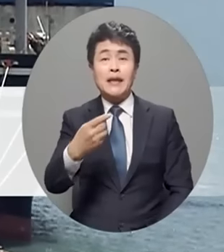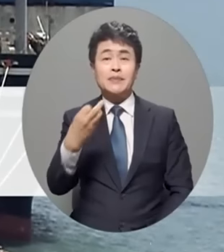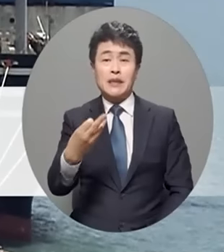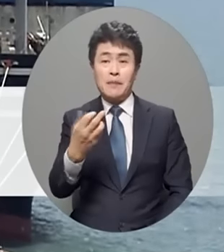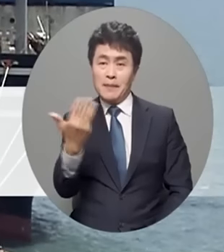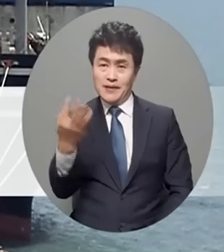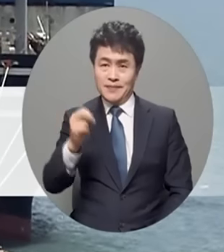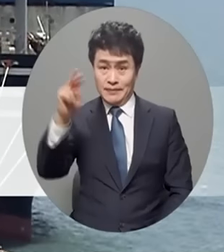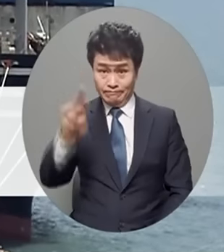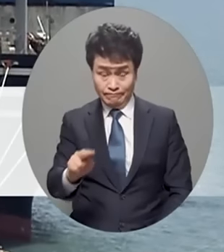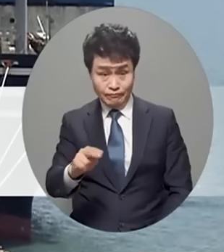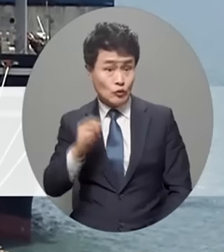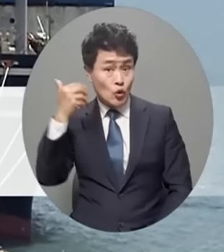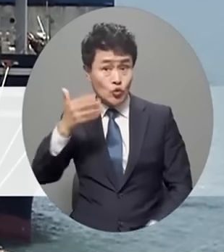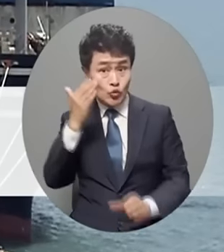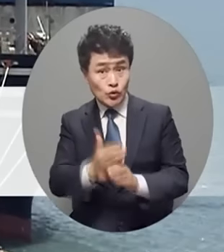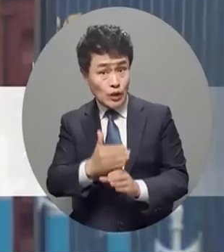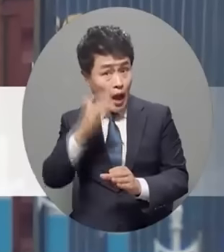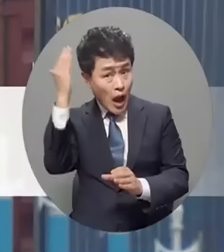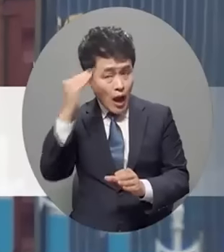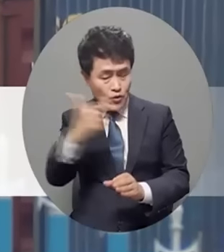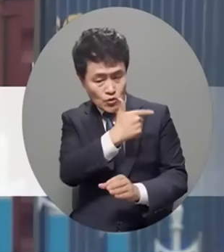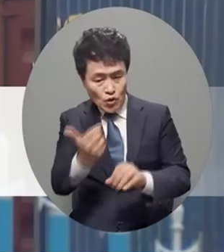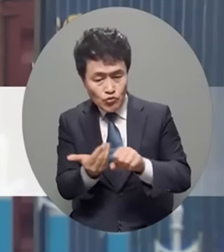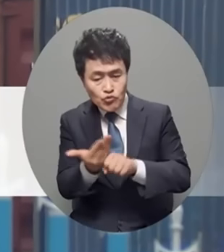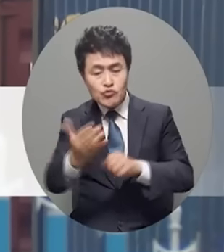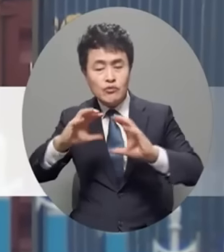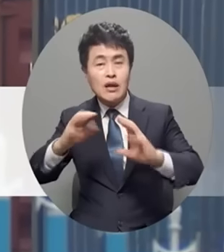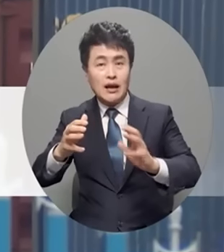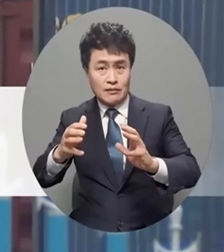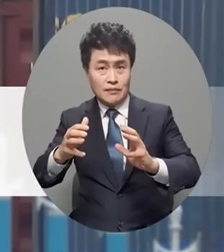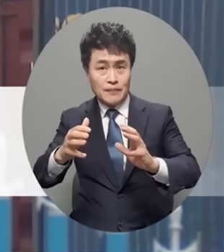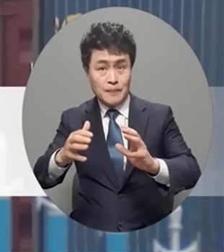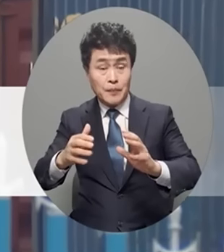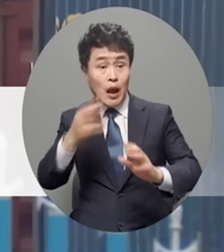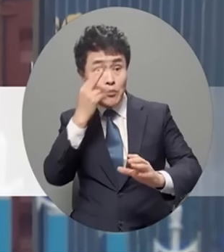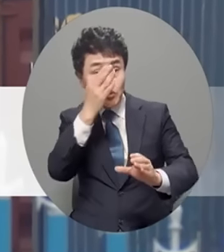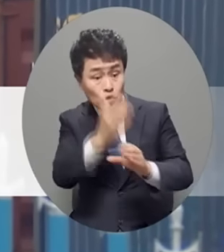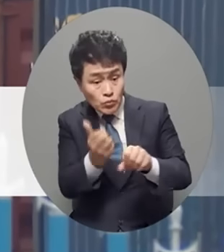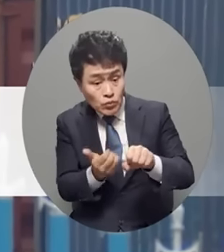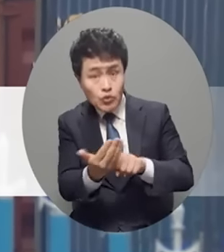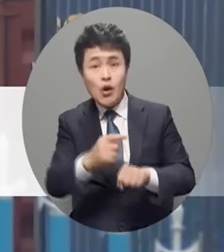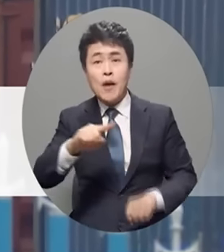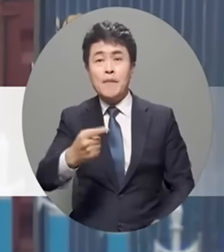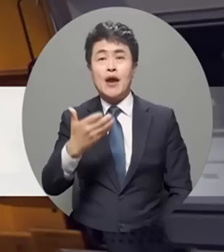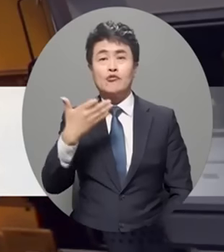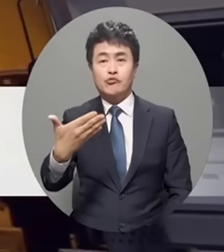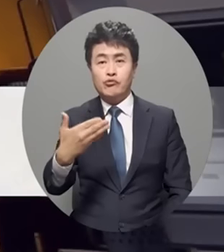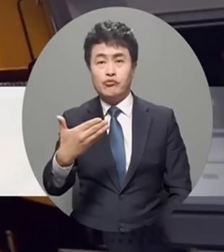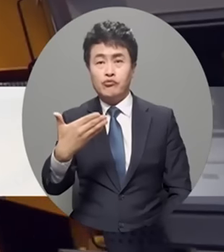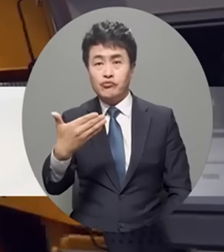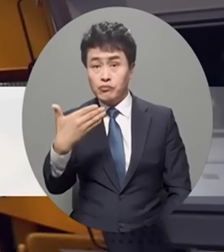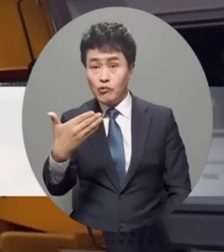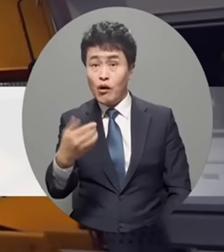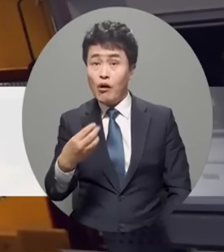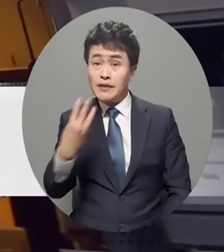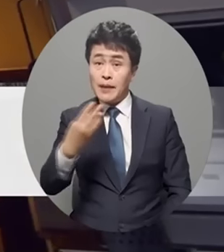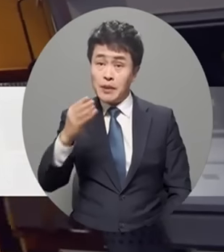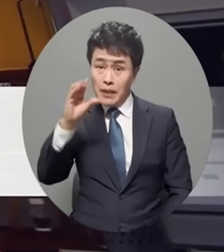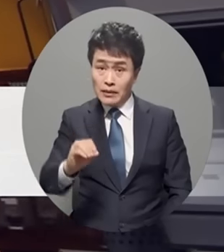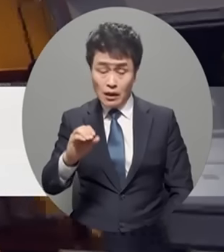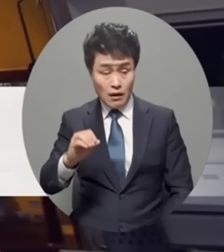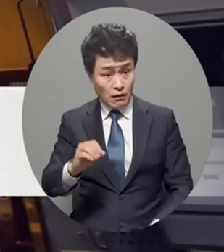달러를 기록해 중국이 다시 한국의 최대 수출국이 됐으며 대미 수출액도 109억 3천만 달러를 기록해 역대 5월